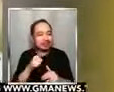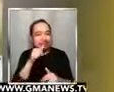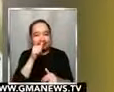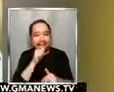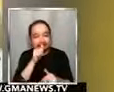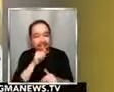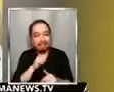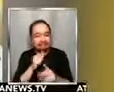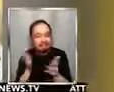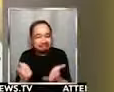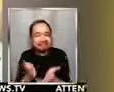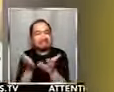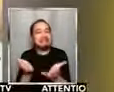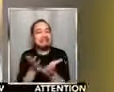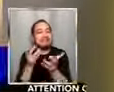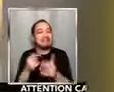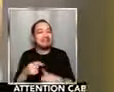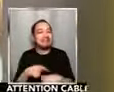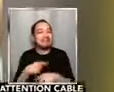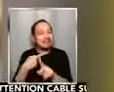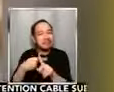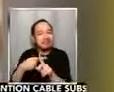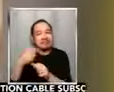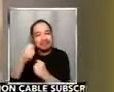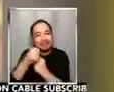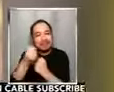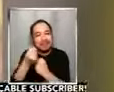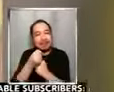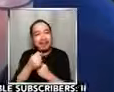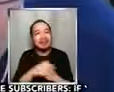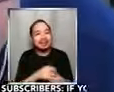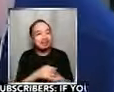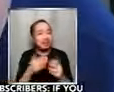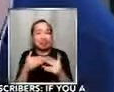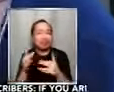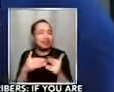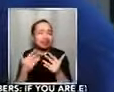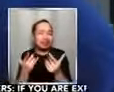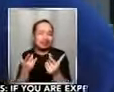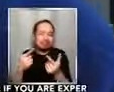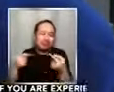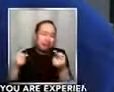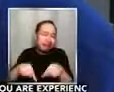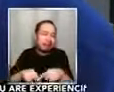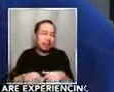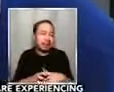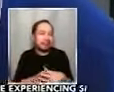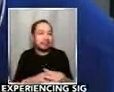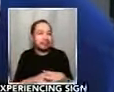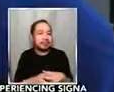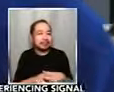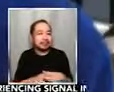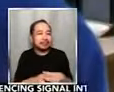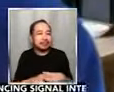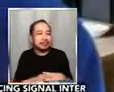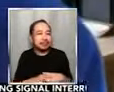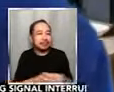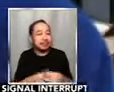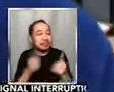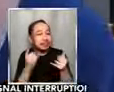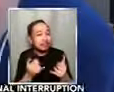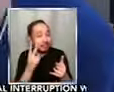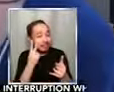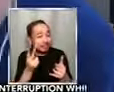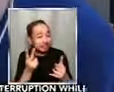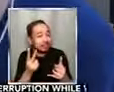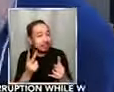Ganun. Suportahan mo lang siya kahit na anong mangyari. Raiden, si Kuya Oscar to. Si Kuya Oscar, tanungin lang kita Raiden ha.